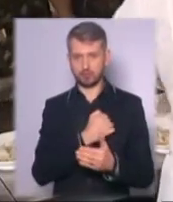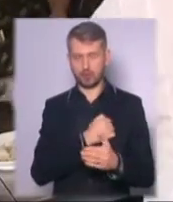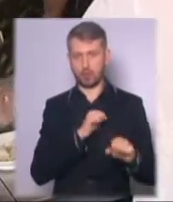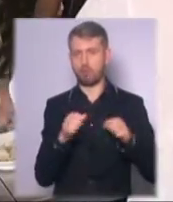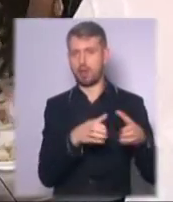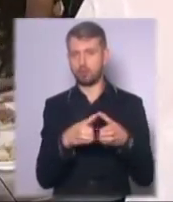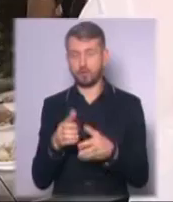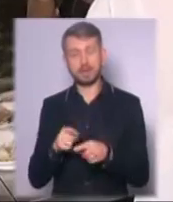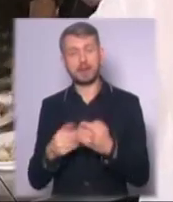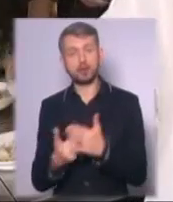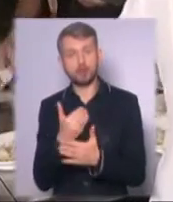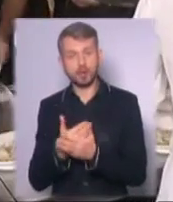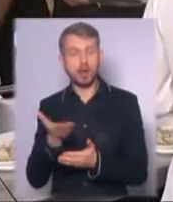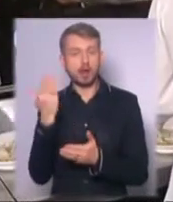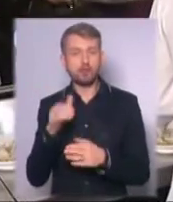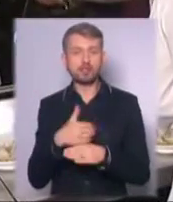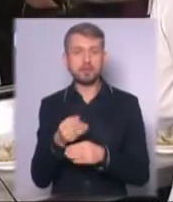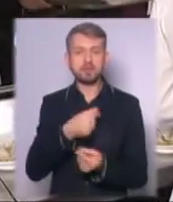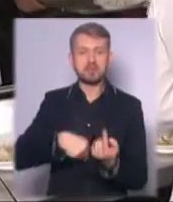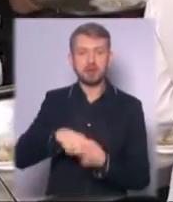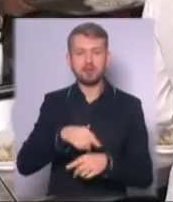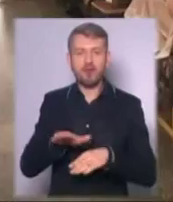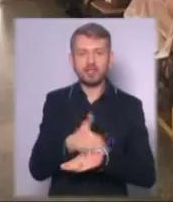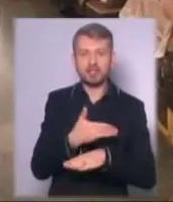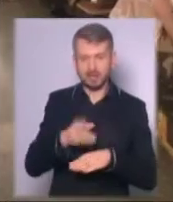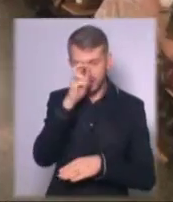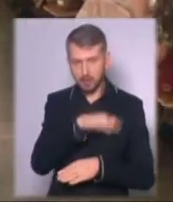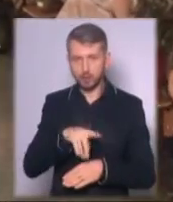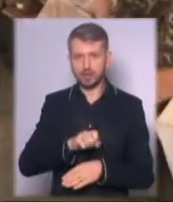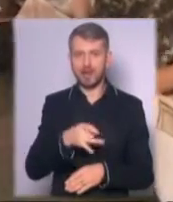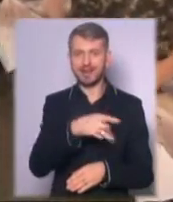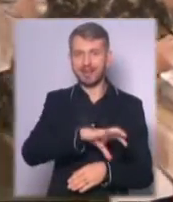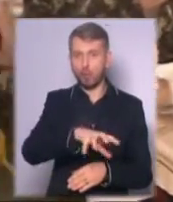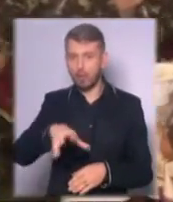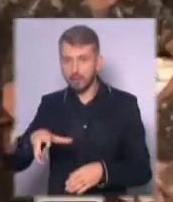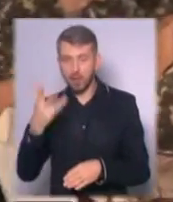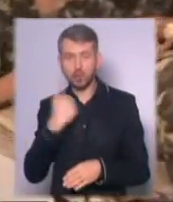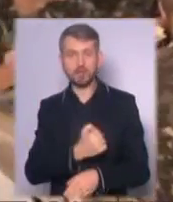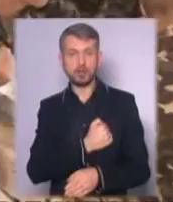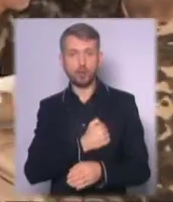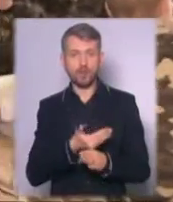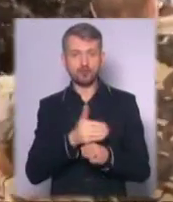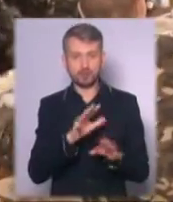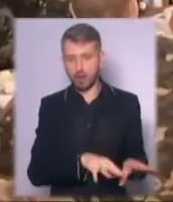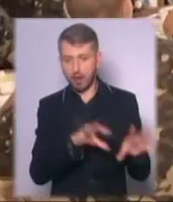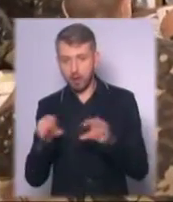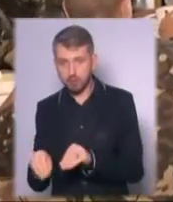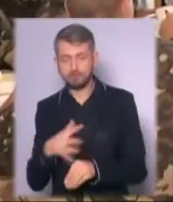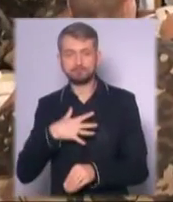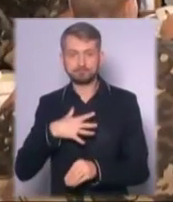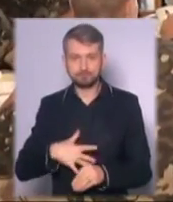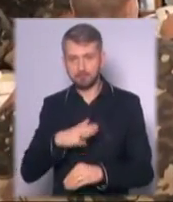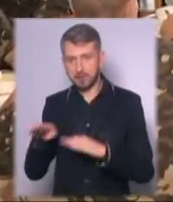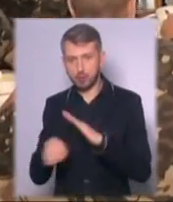також новинка. Раніше між підприємствами ділили країну з регіонами. І коли військова частина змінювала дислокацію, доводилося підпорядковувати